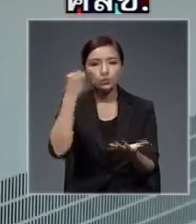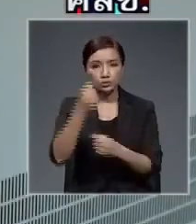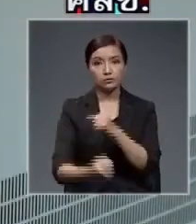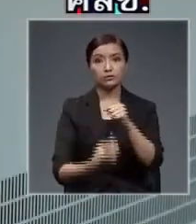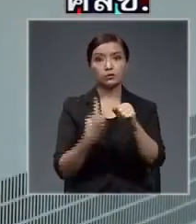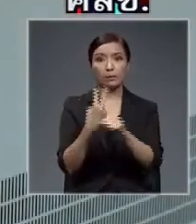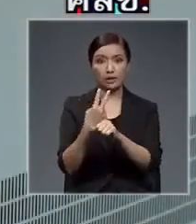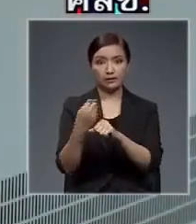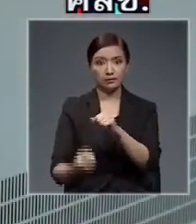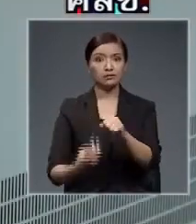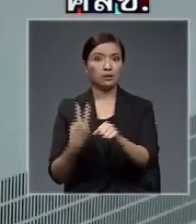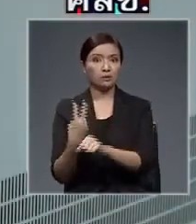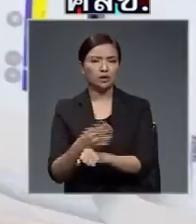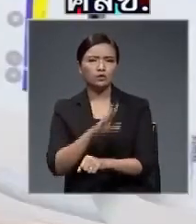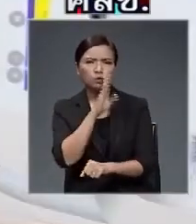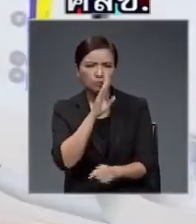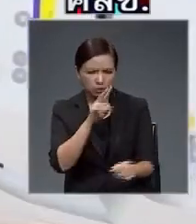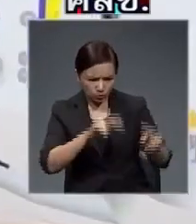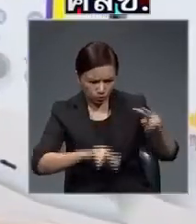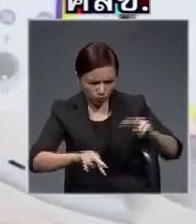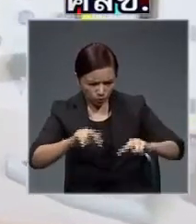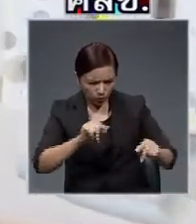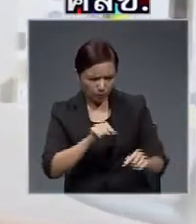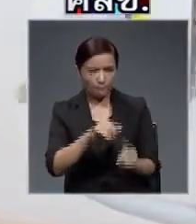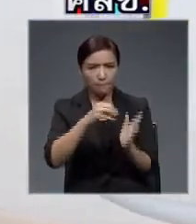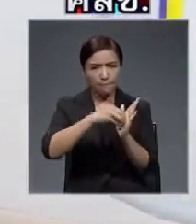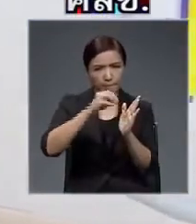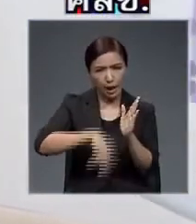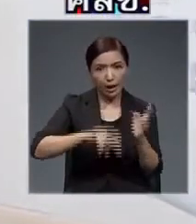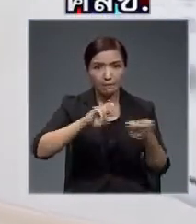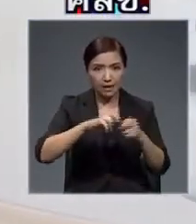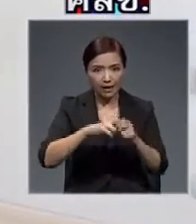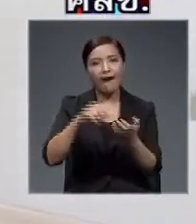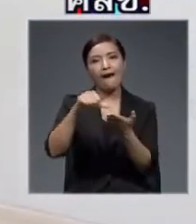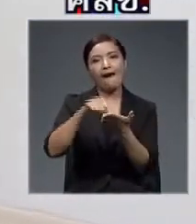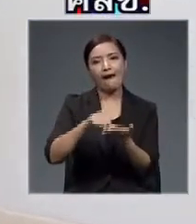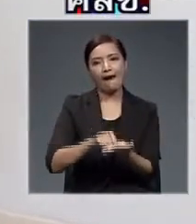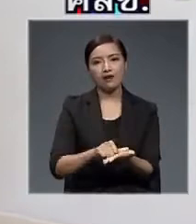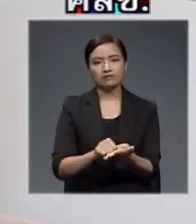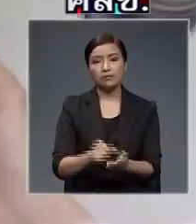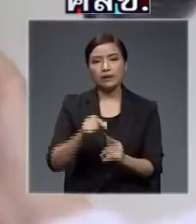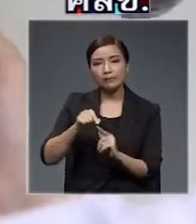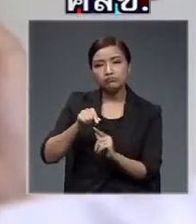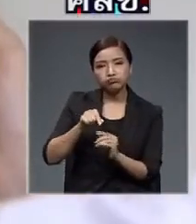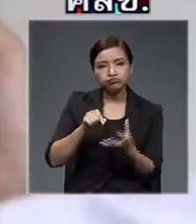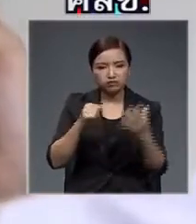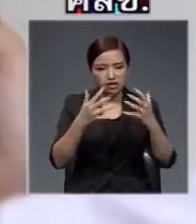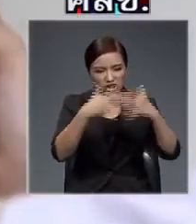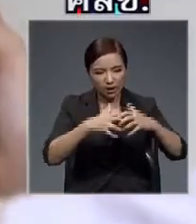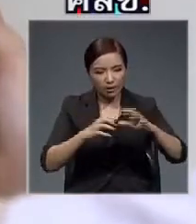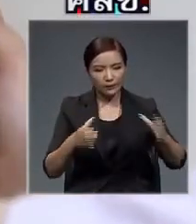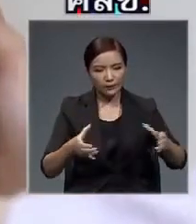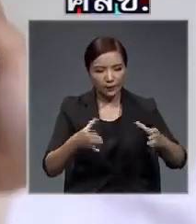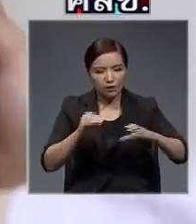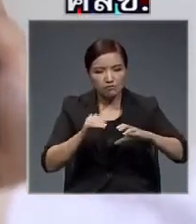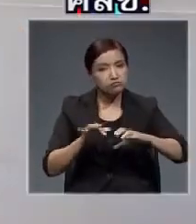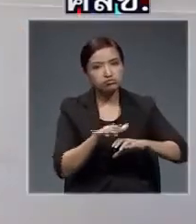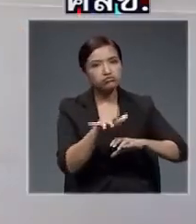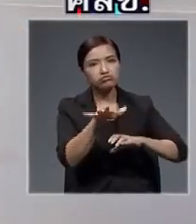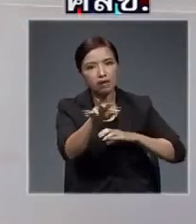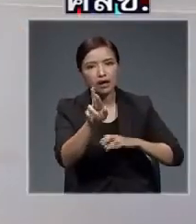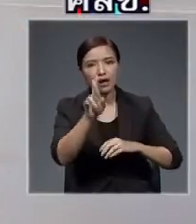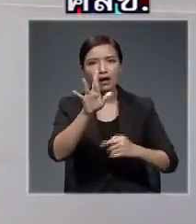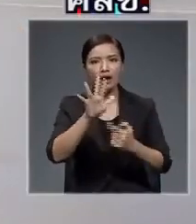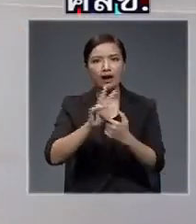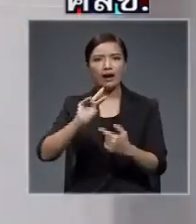พถ้าพบว่ามีความบกพร่องจะได้ปรับแก้ไข ค่ะ จะได้ไม่มีรังสีรั่วไหลเกิดความปลอดภัยกับประชาชนให้มากที่สุด คือ